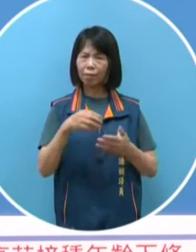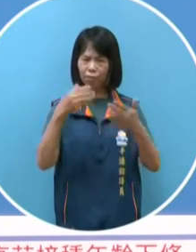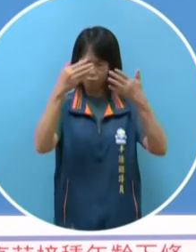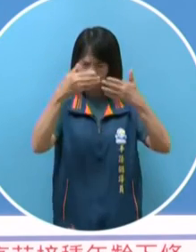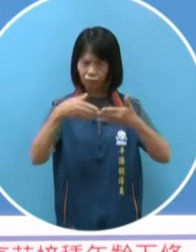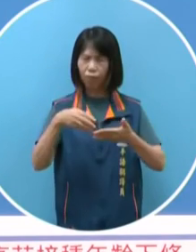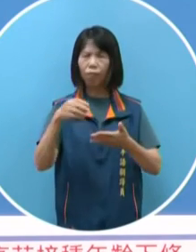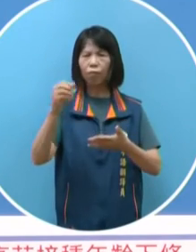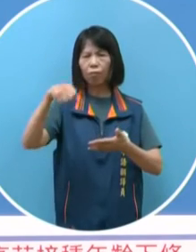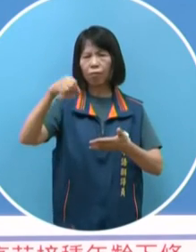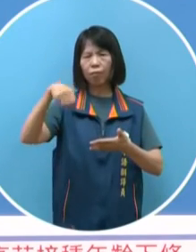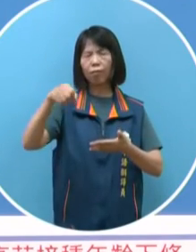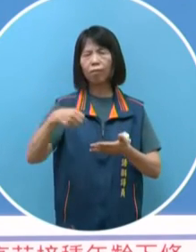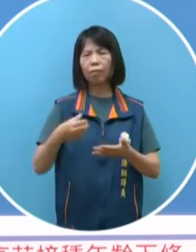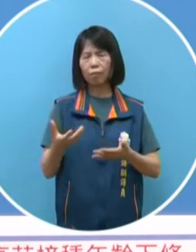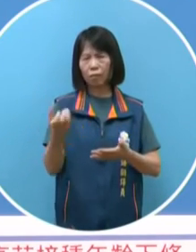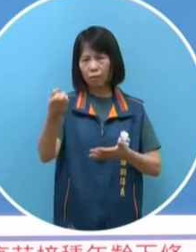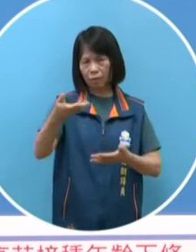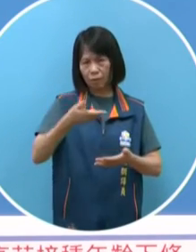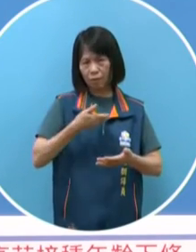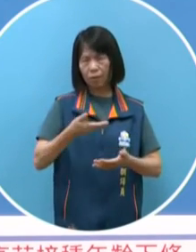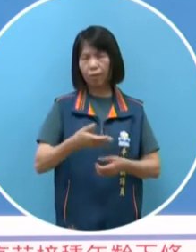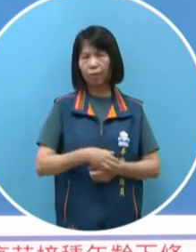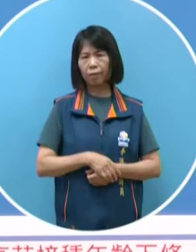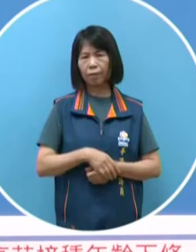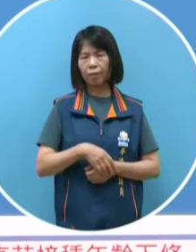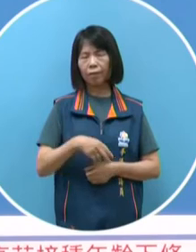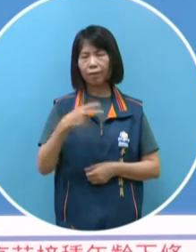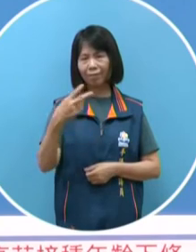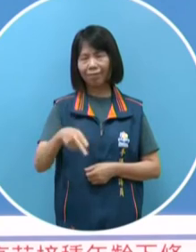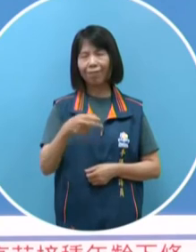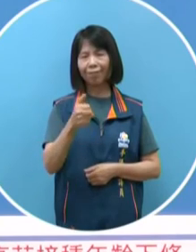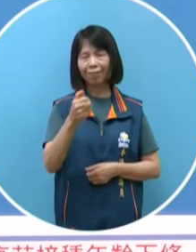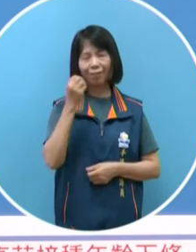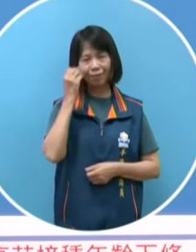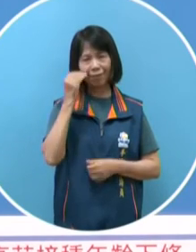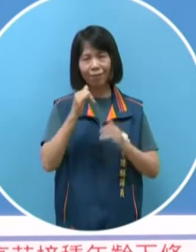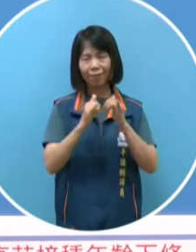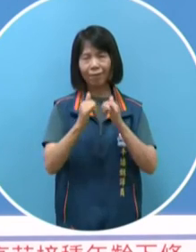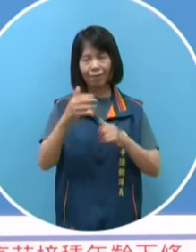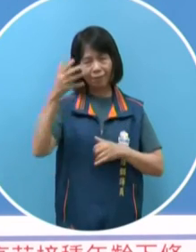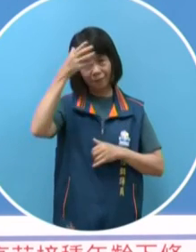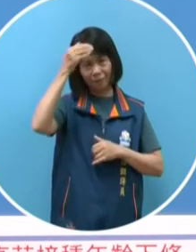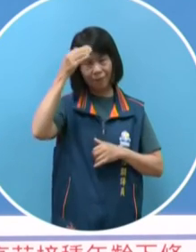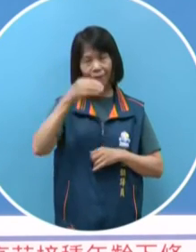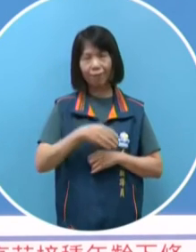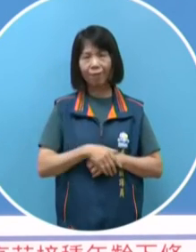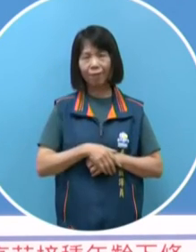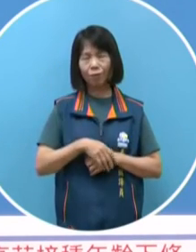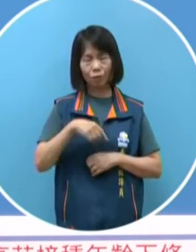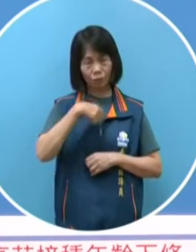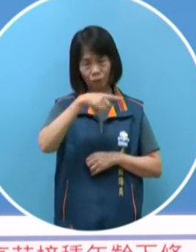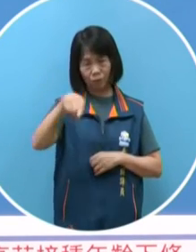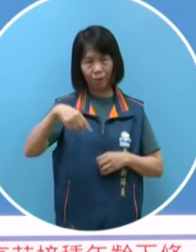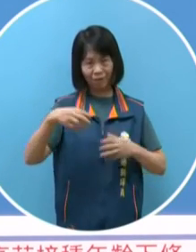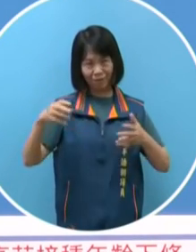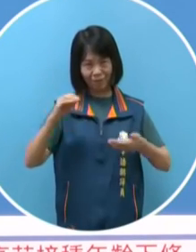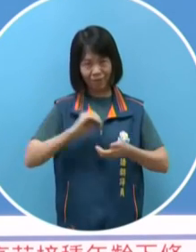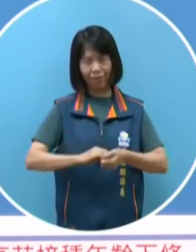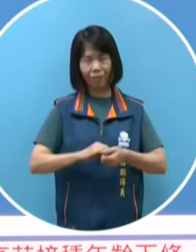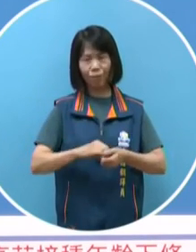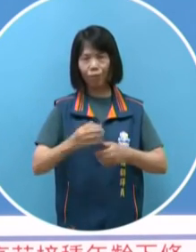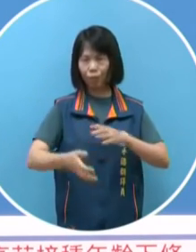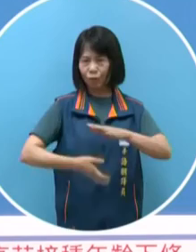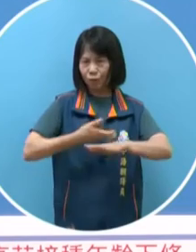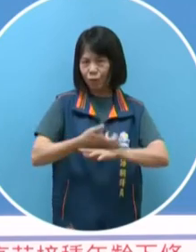来这个同意。好，再一次呼吁，那也感谢所有的花莲乡亲长辈，我们一定全力以赴竭